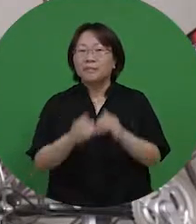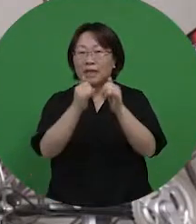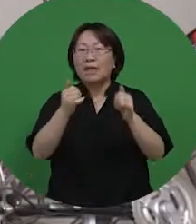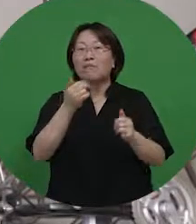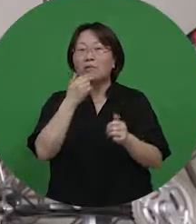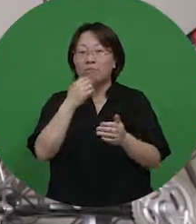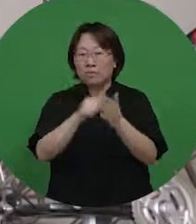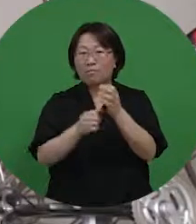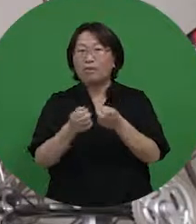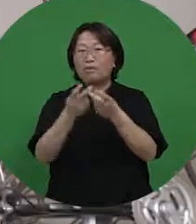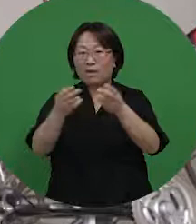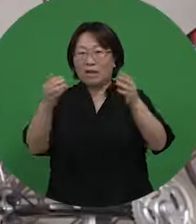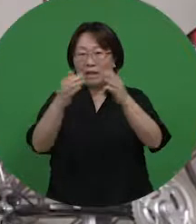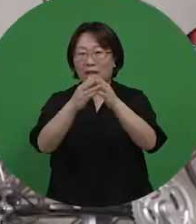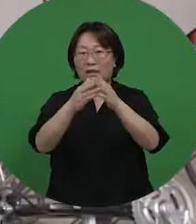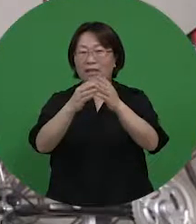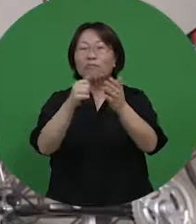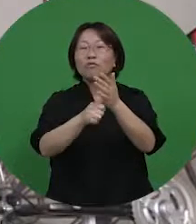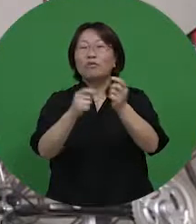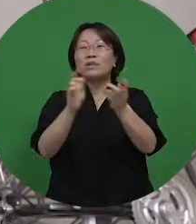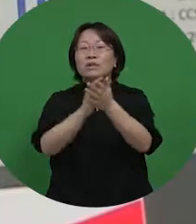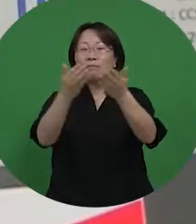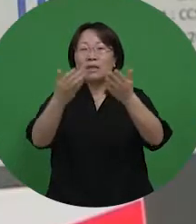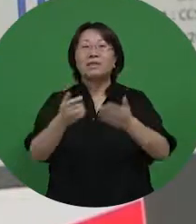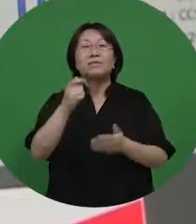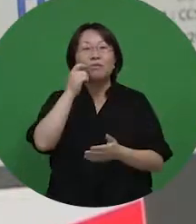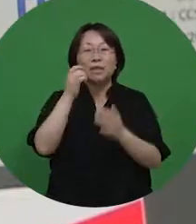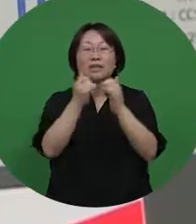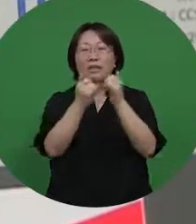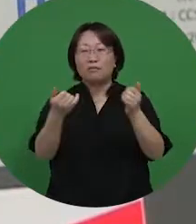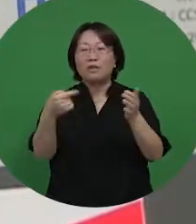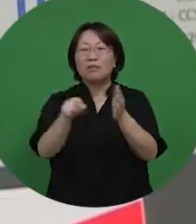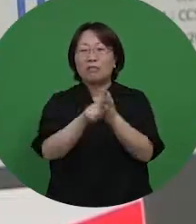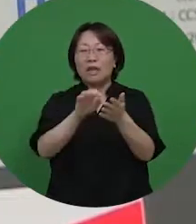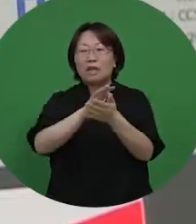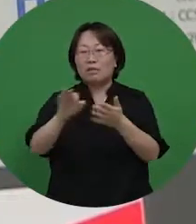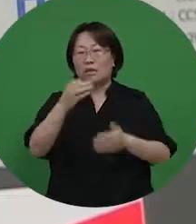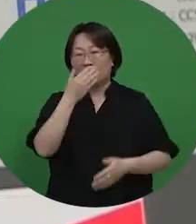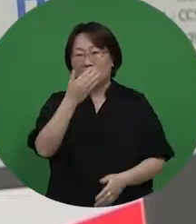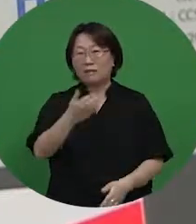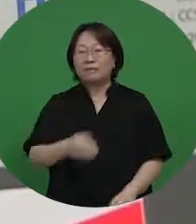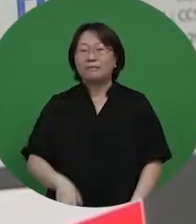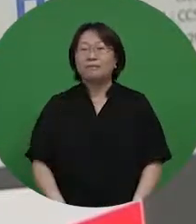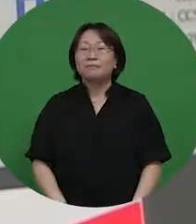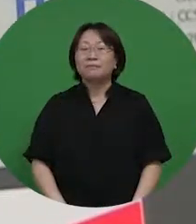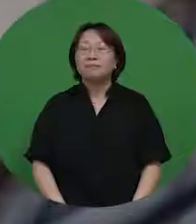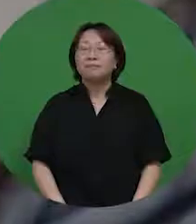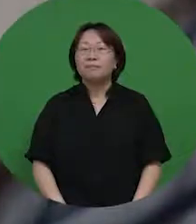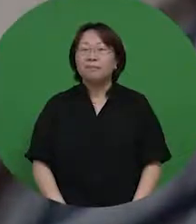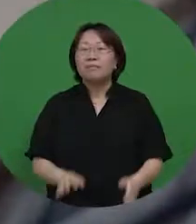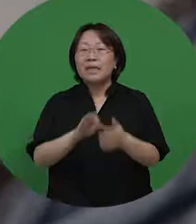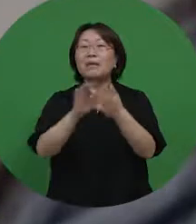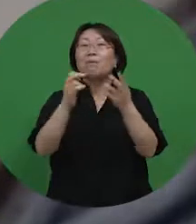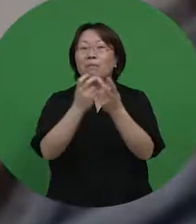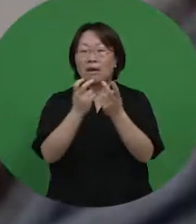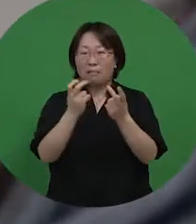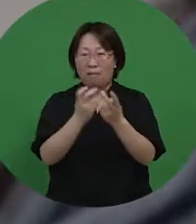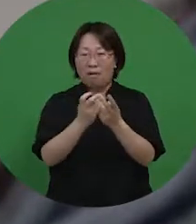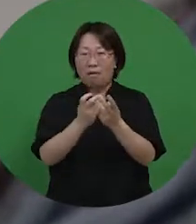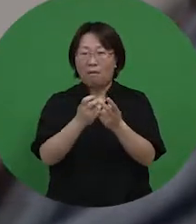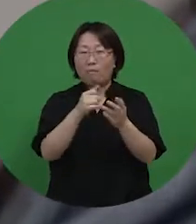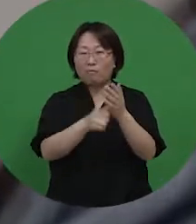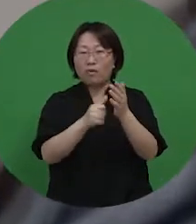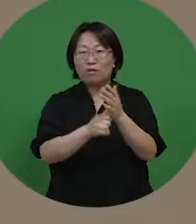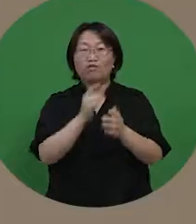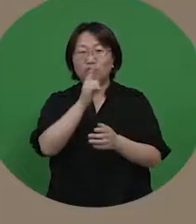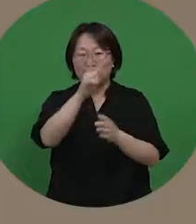무인 택배함은 택배를 직접 받기 어려웠던 이들을 위해 운영되고 있는데요. 이용 방법은